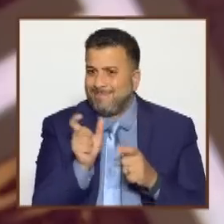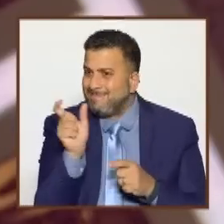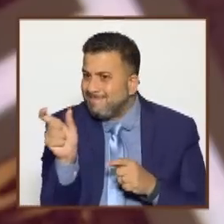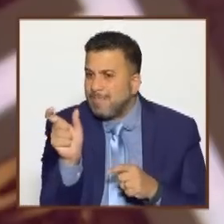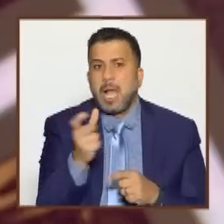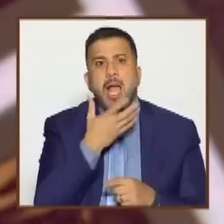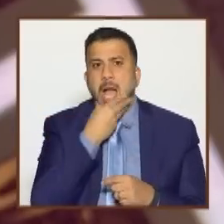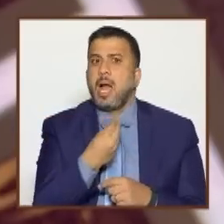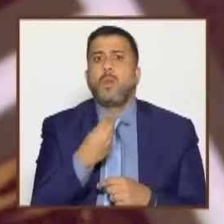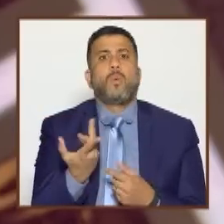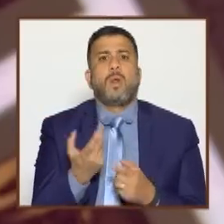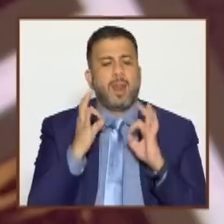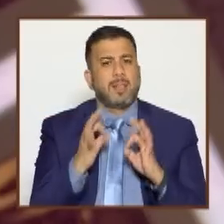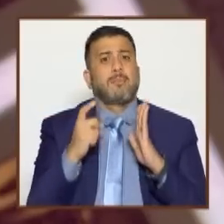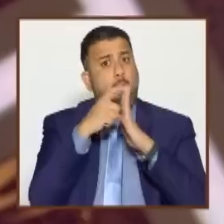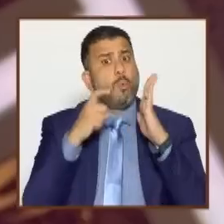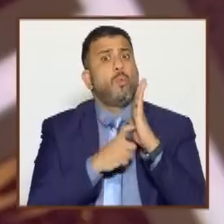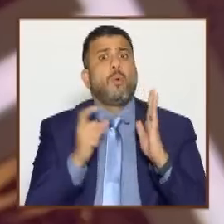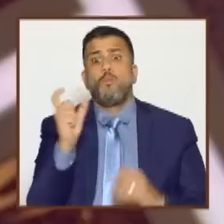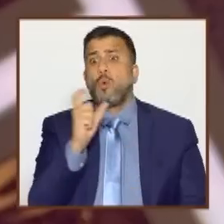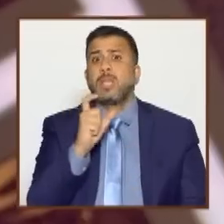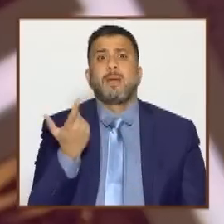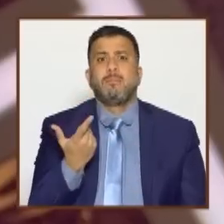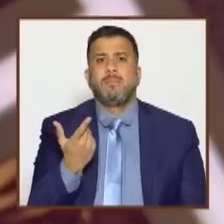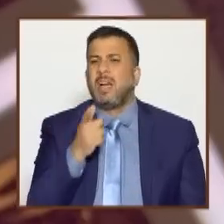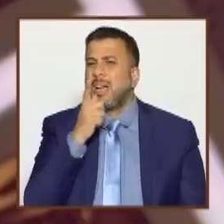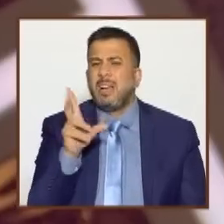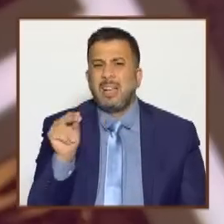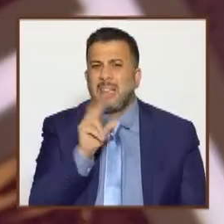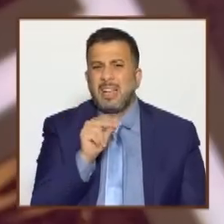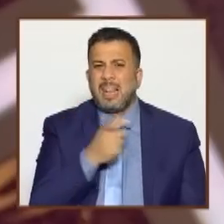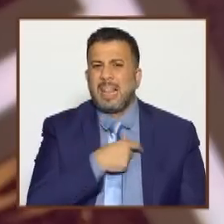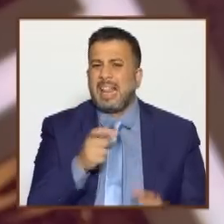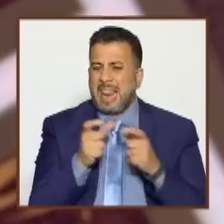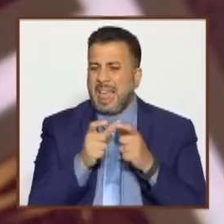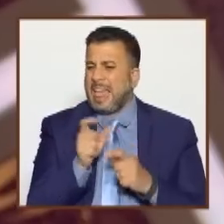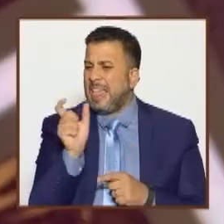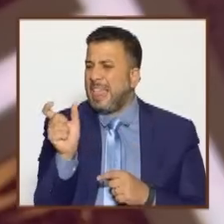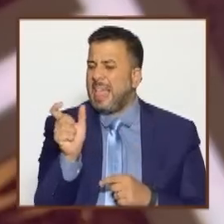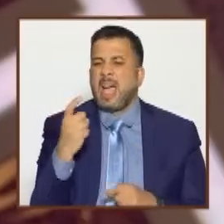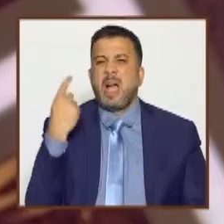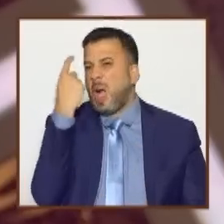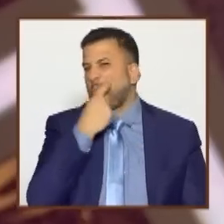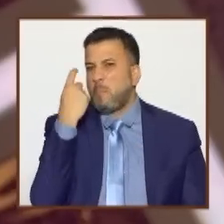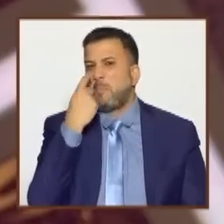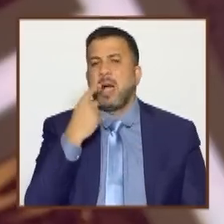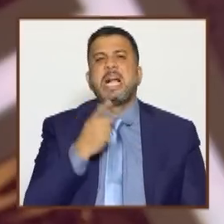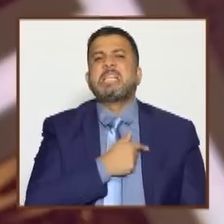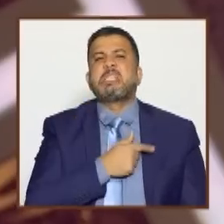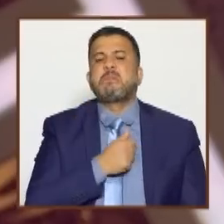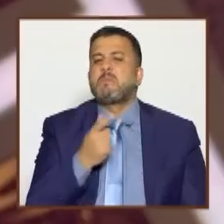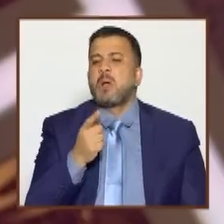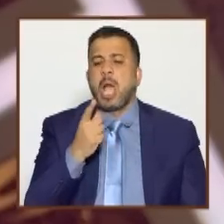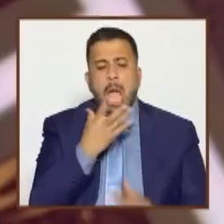الطيبة وأن يبعد عنهم الألقاب، يبعد عنهم الألقاب، وهذه مسؤولية الأب يعني بالنسبة